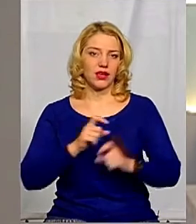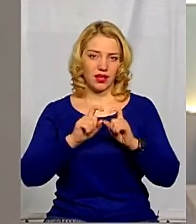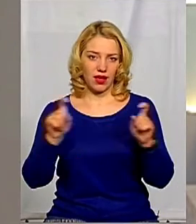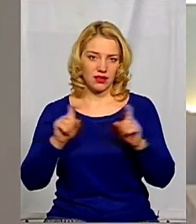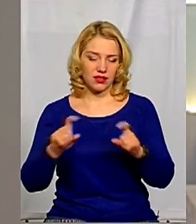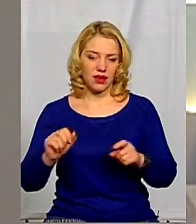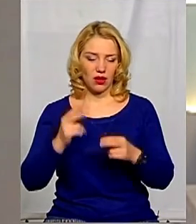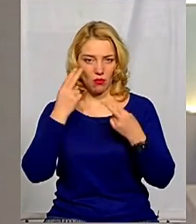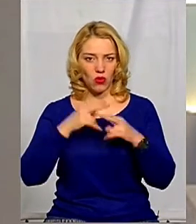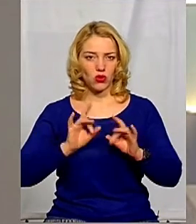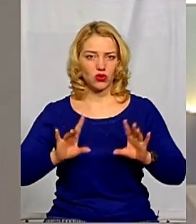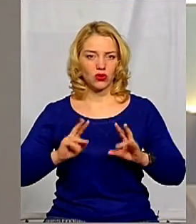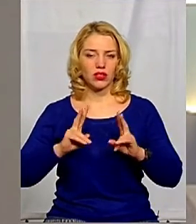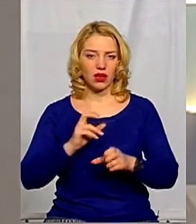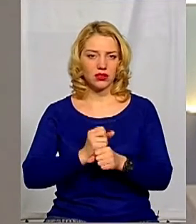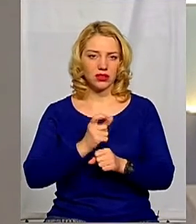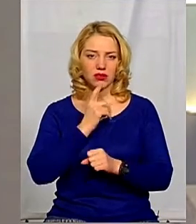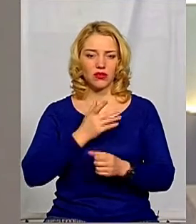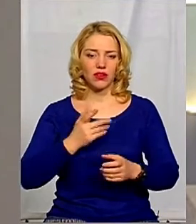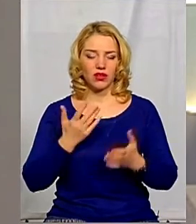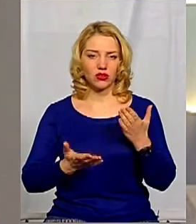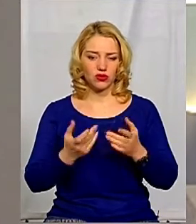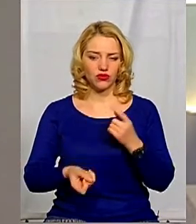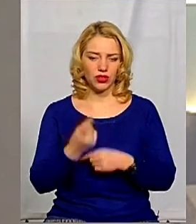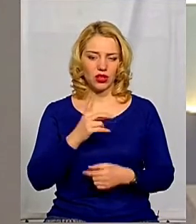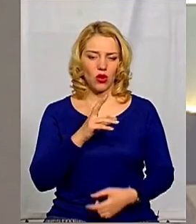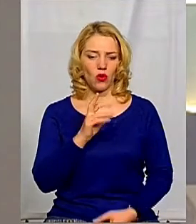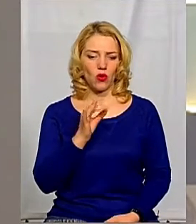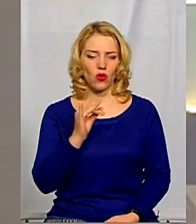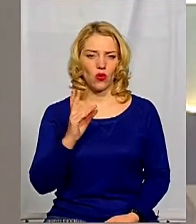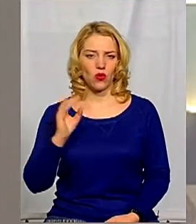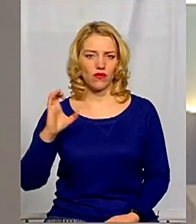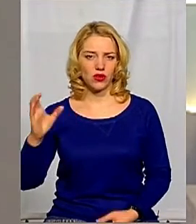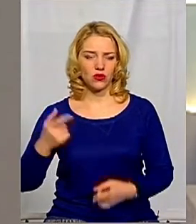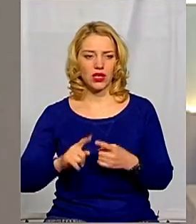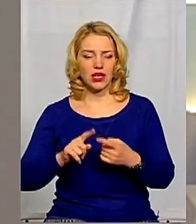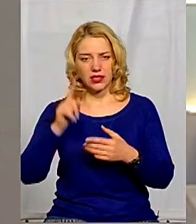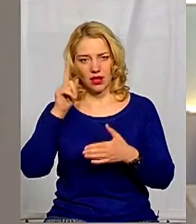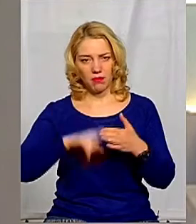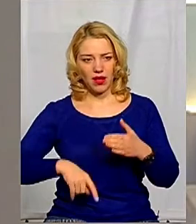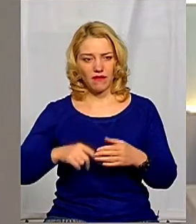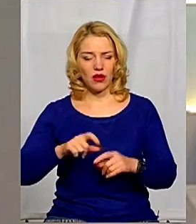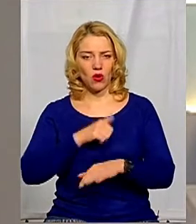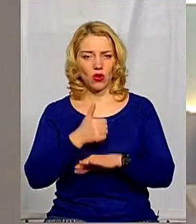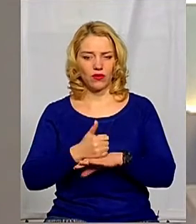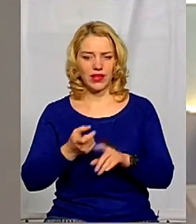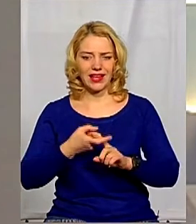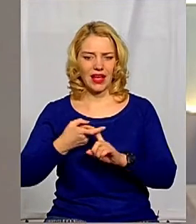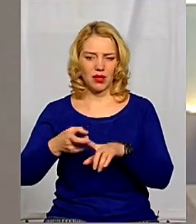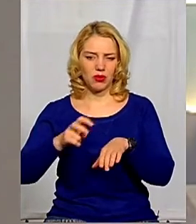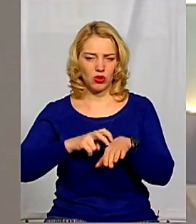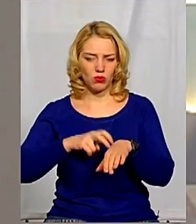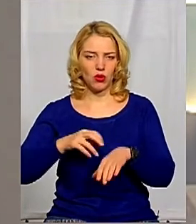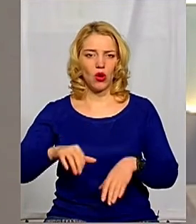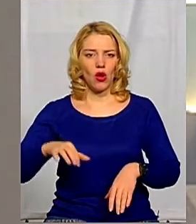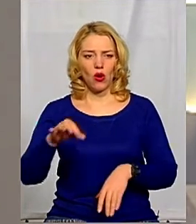лікарнях проінструктовані, як діяти у разі виявлення коронавірусу, запевнив головний епідеміолог обласного департаменту охорони